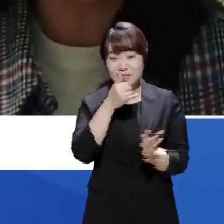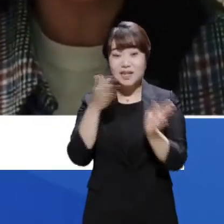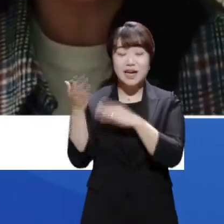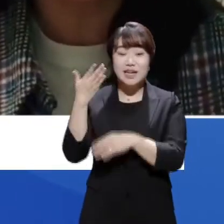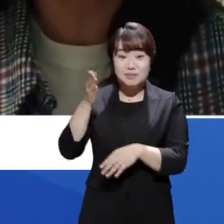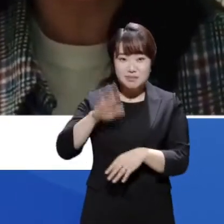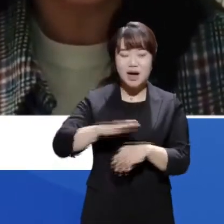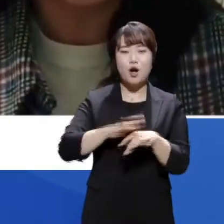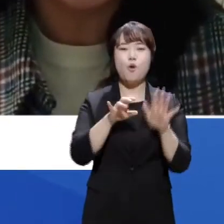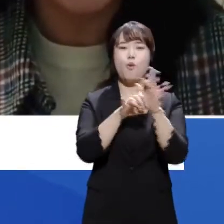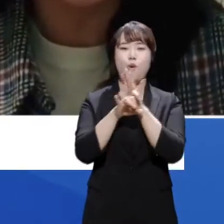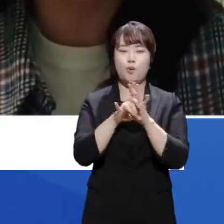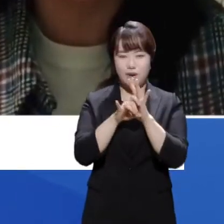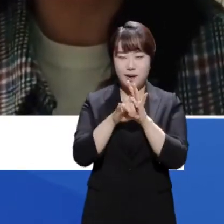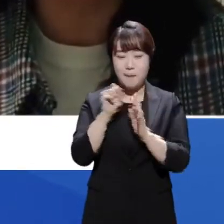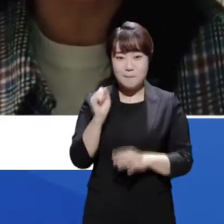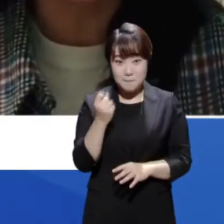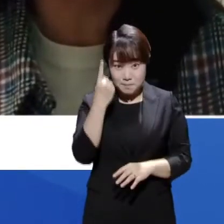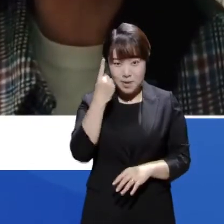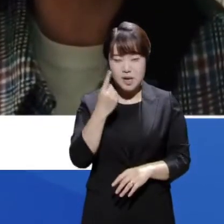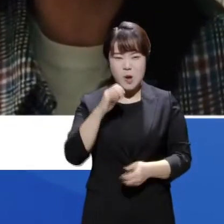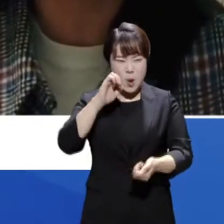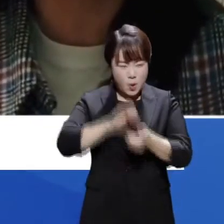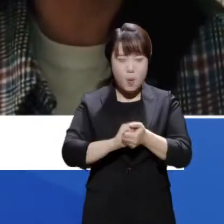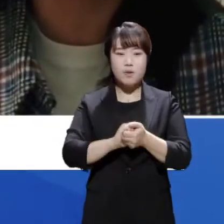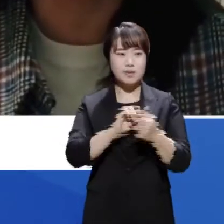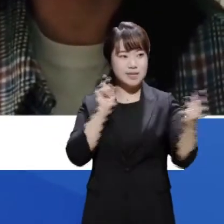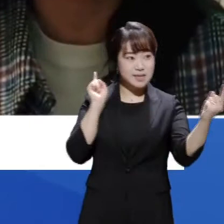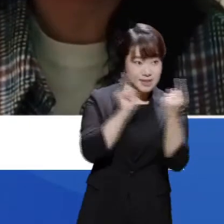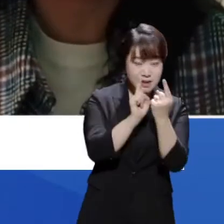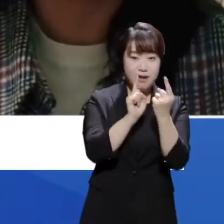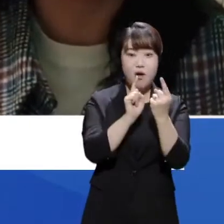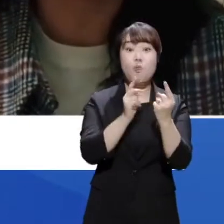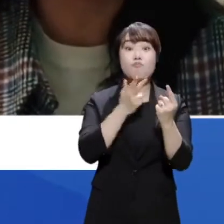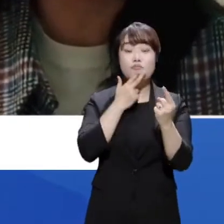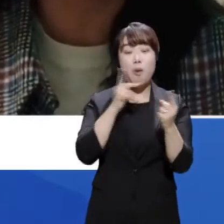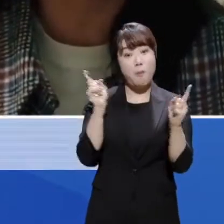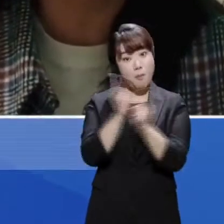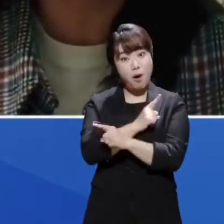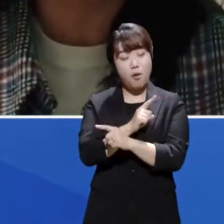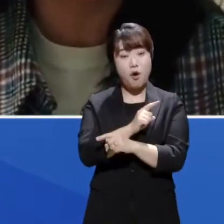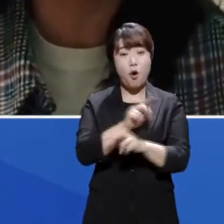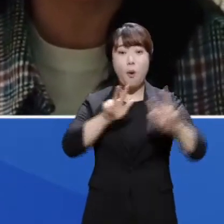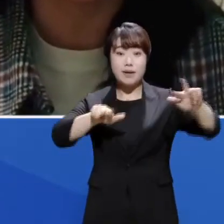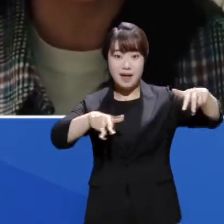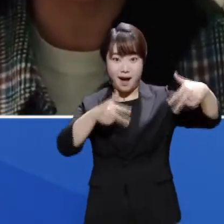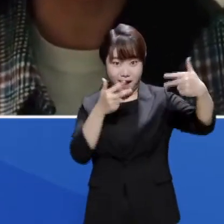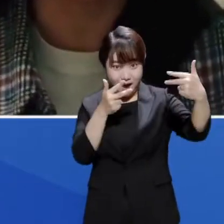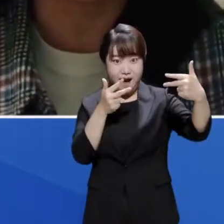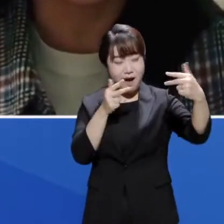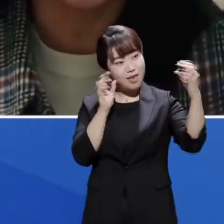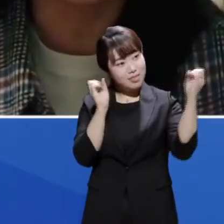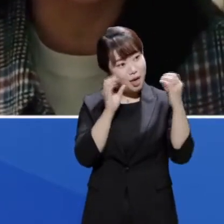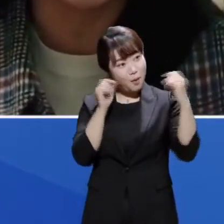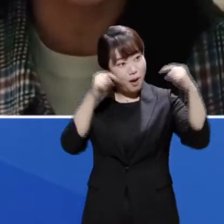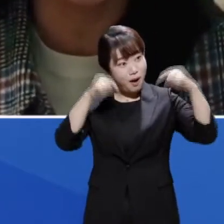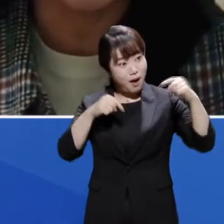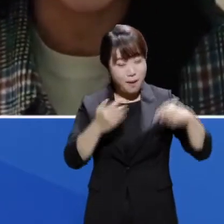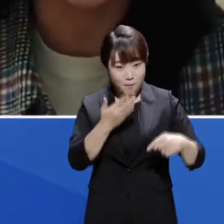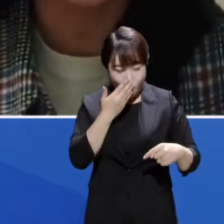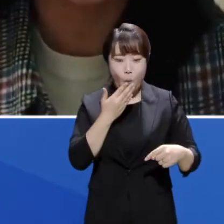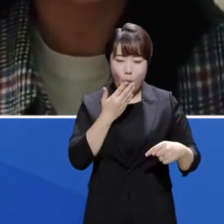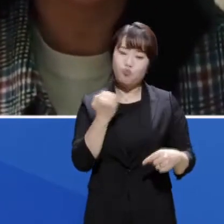하지만 코로나로 인해서 꼭 만나지 않더라도 줌으로 이렇게 연결되어서 논의할 수 있게 되었다라는 또